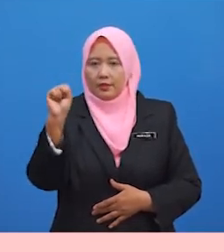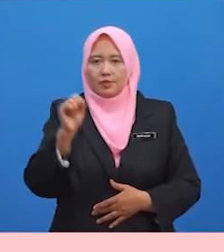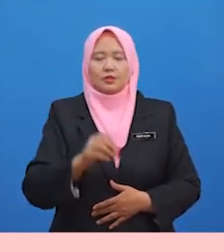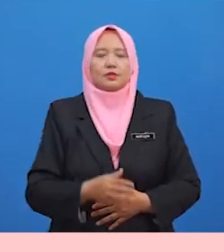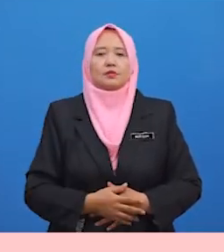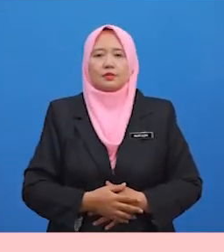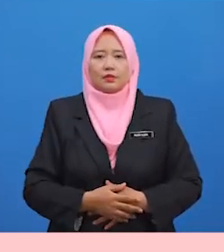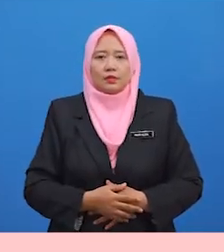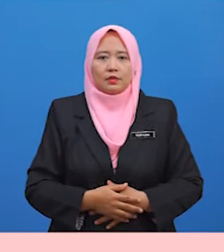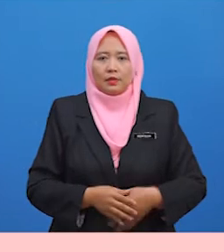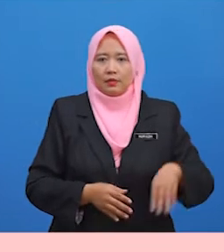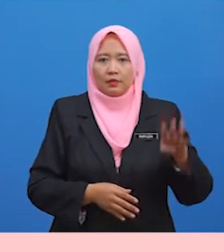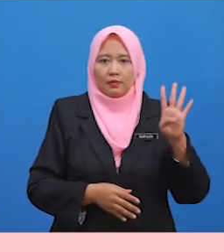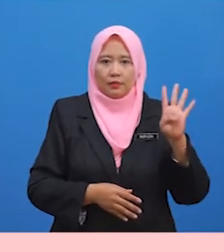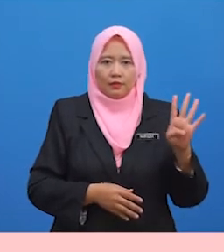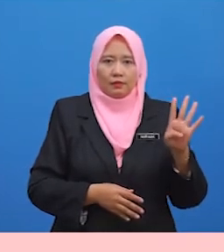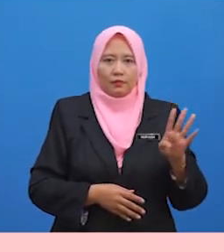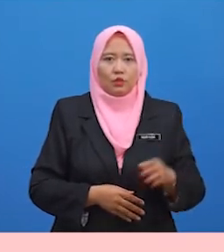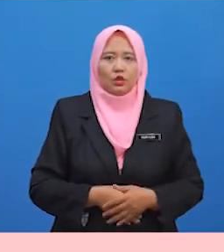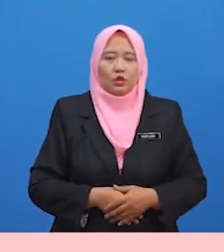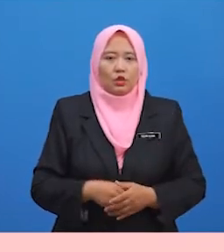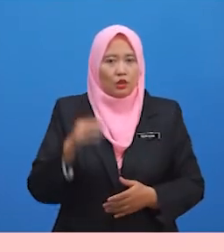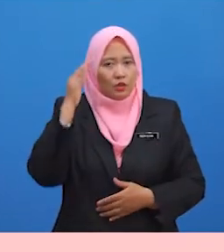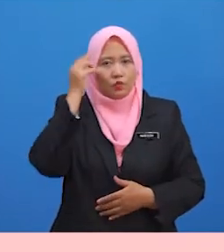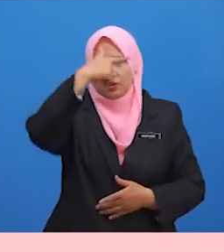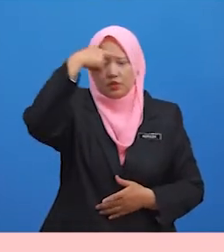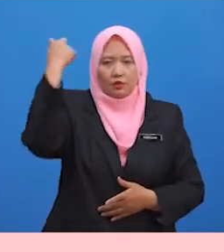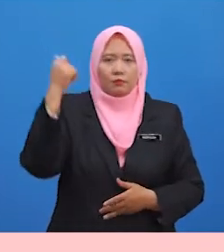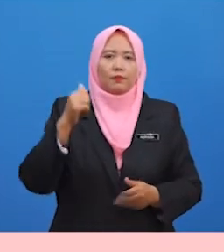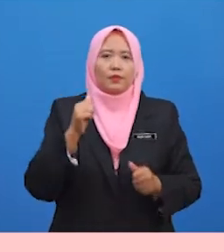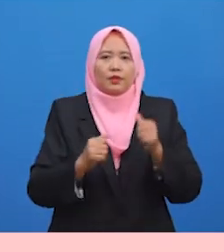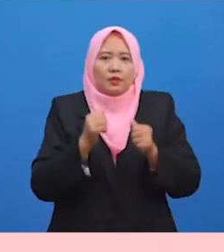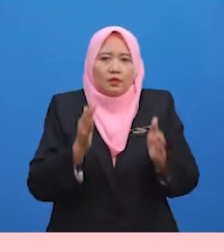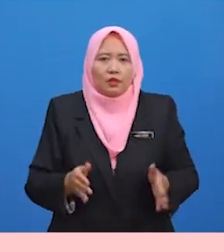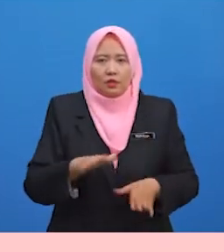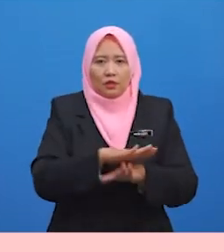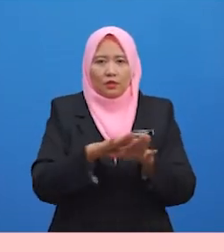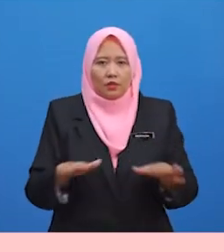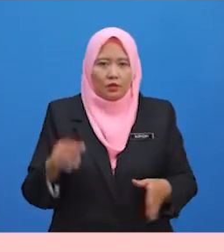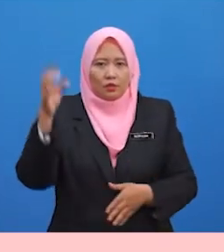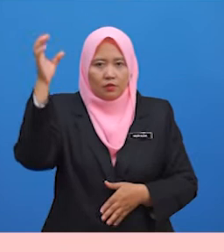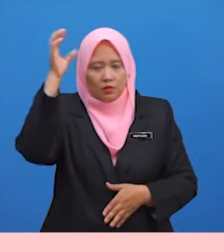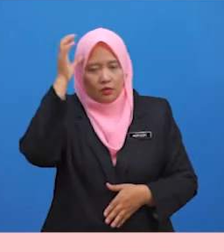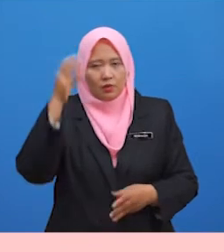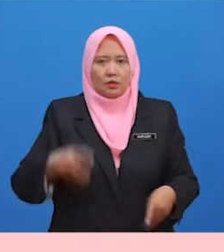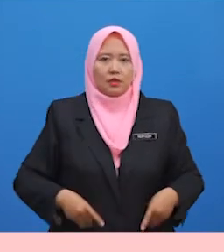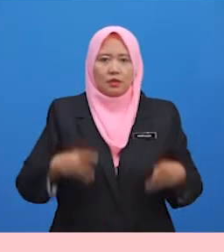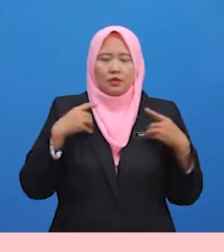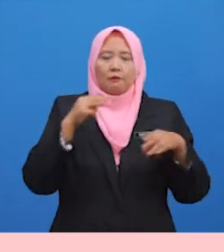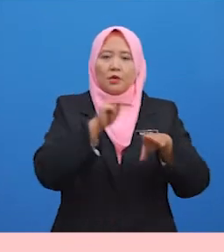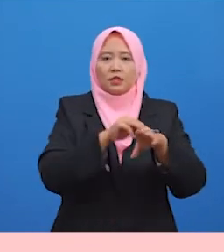kecederaan, TOTAPS. Akhir sekali, kita mempelajari punca atlet tidak sedarkan diri semasa